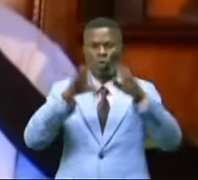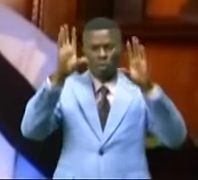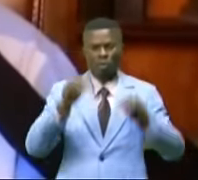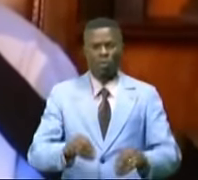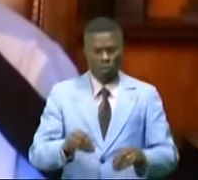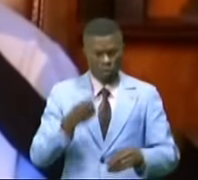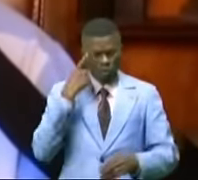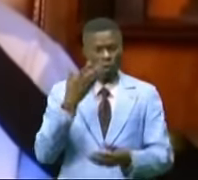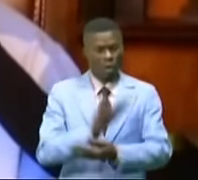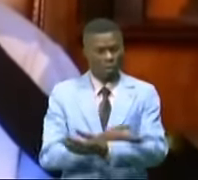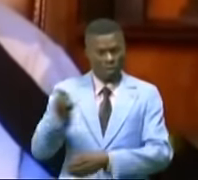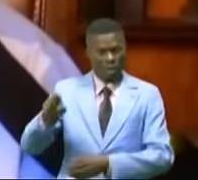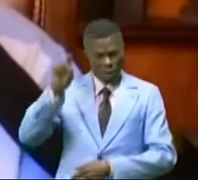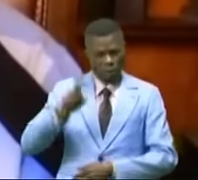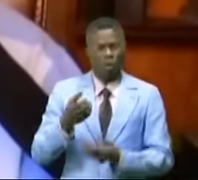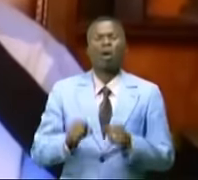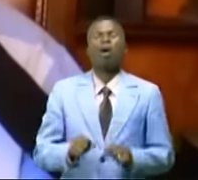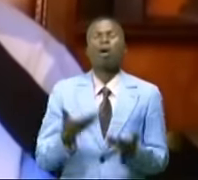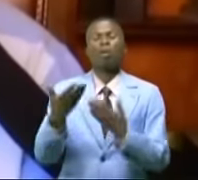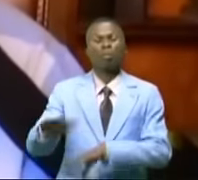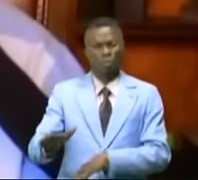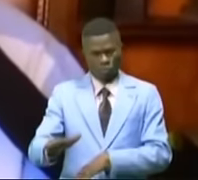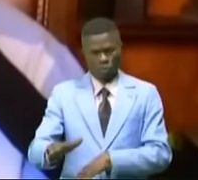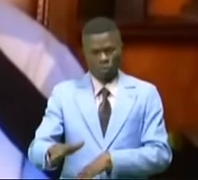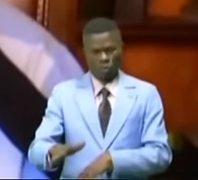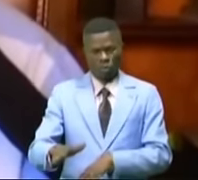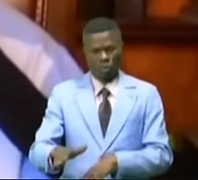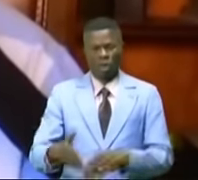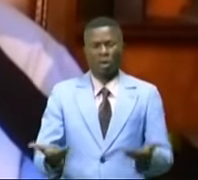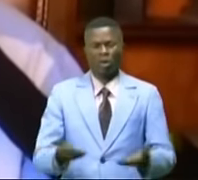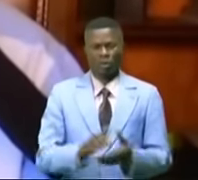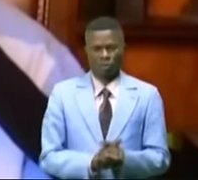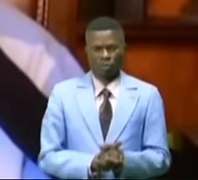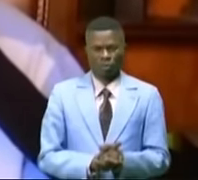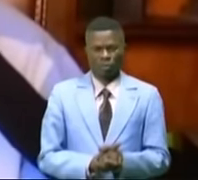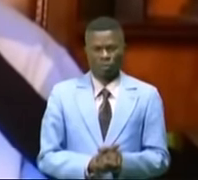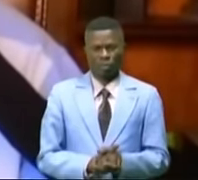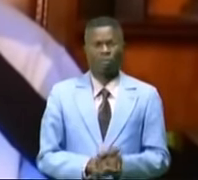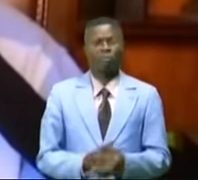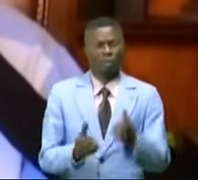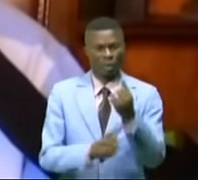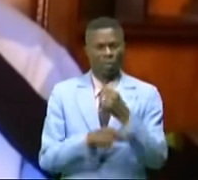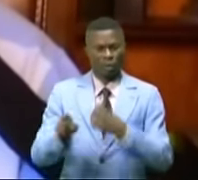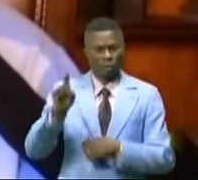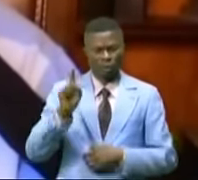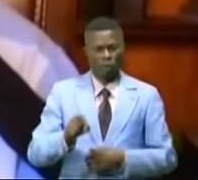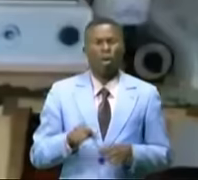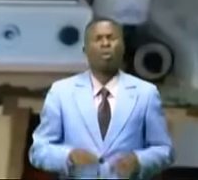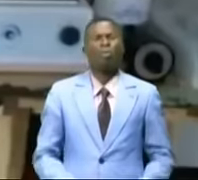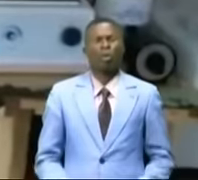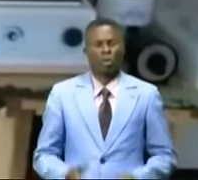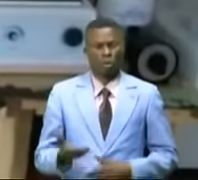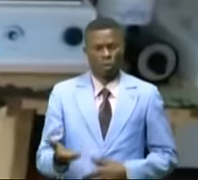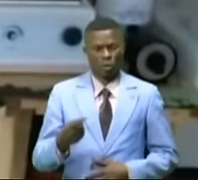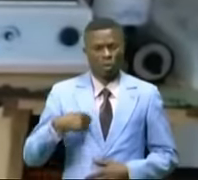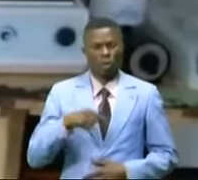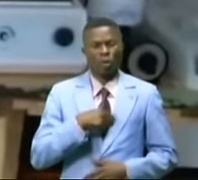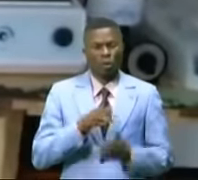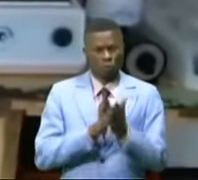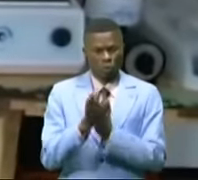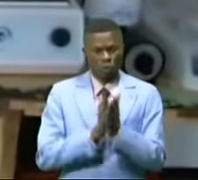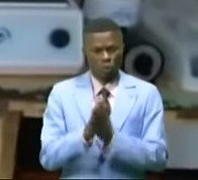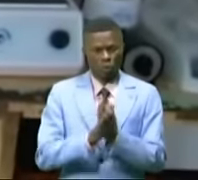vous comprenez d'office que cette personne est exposée à la mort. Nous souhaitons